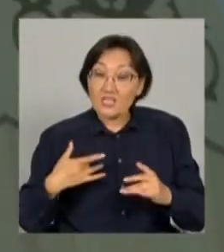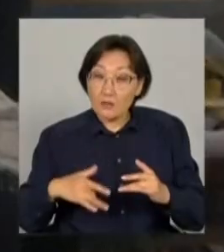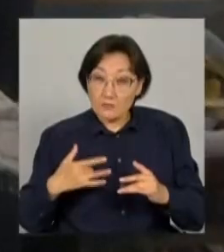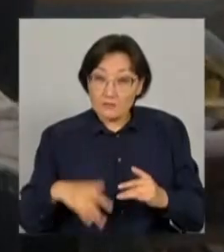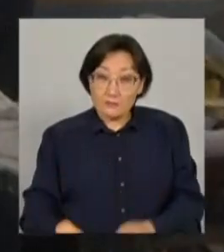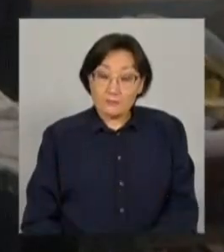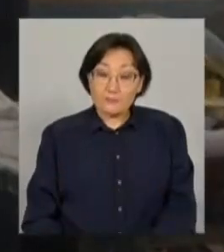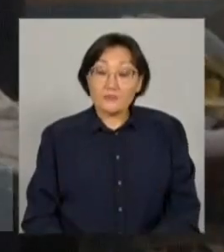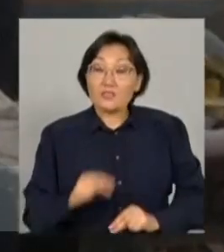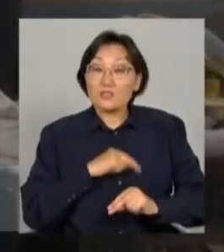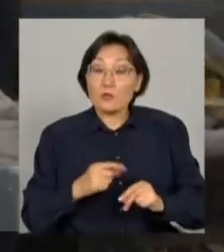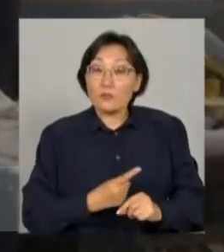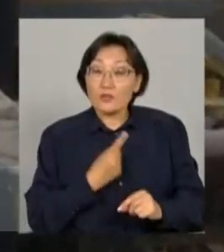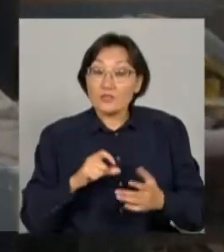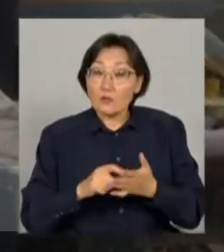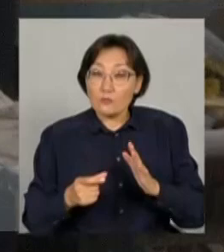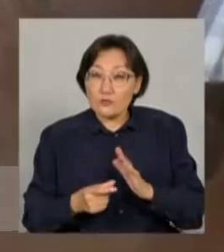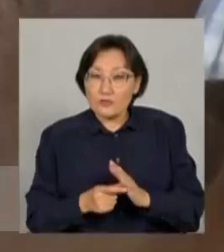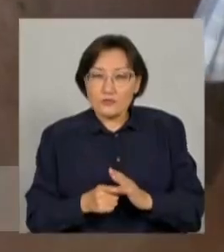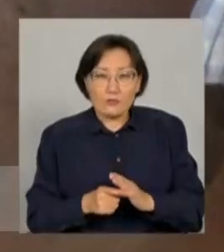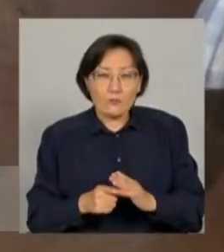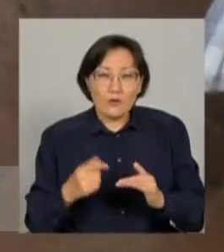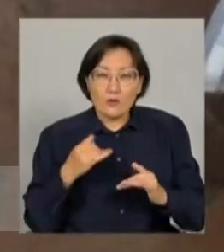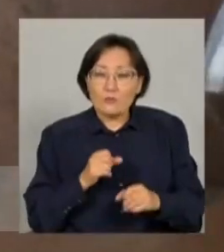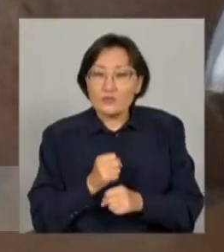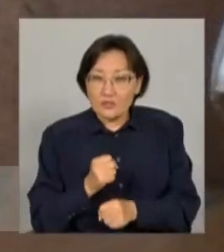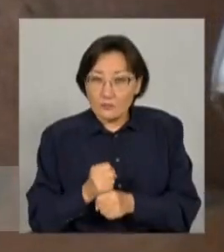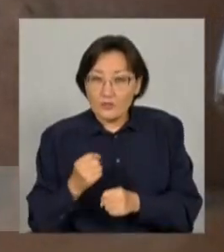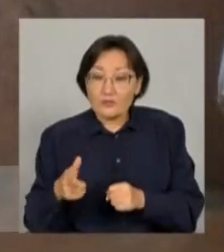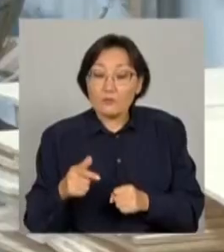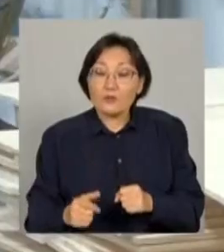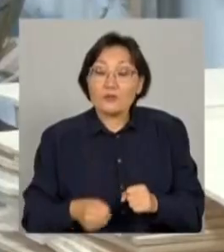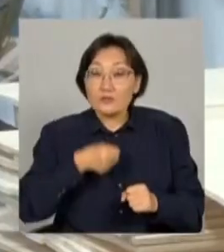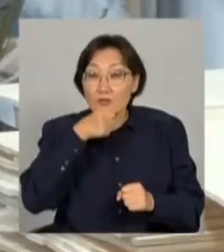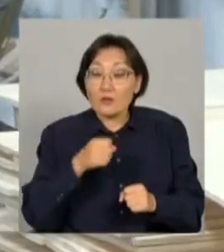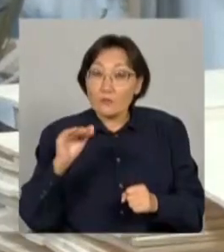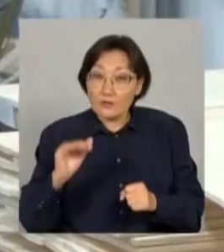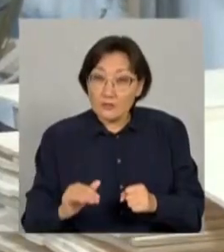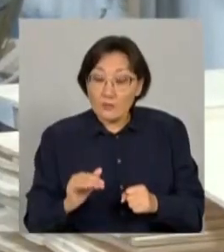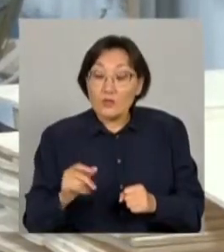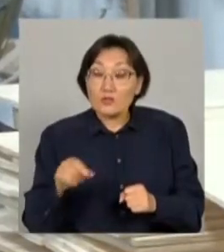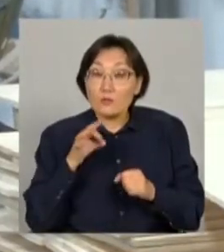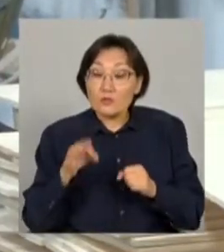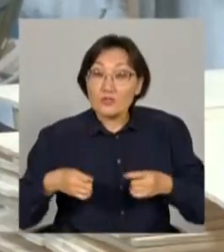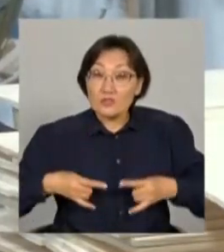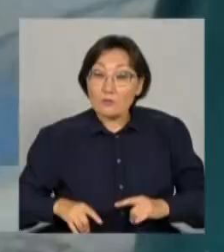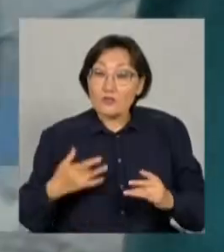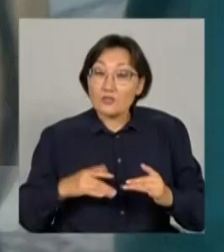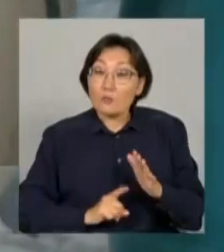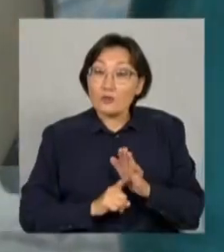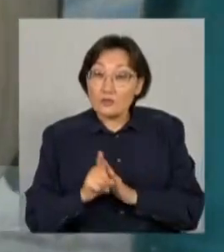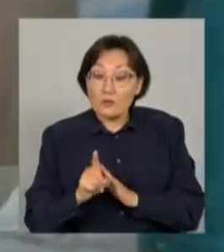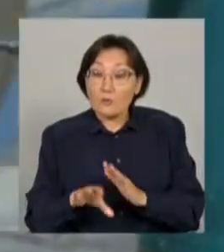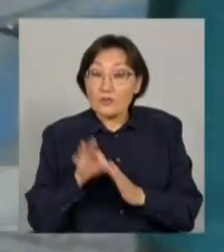инструменты. Работа в мастерской кипит. Здесь трудятся от стар до млад. Как отмечает мастер Дюсенбек Дильманов, рождение домбры начинается